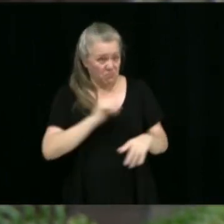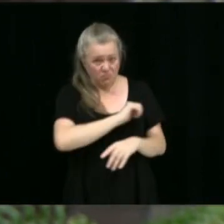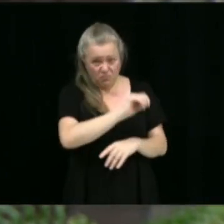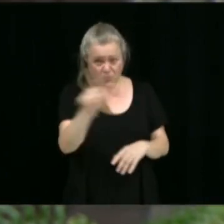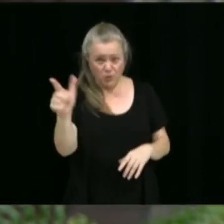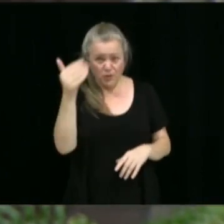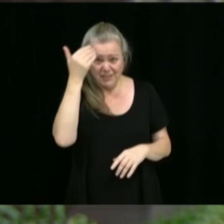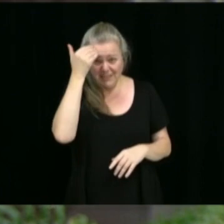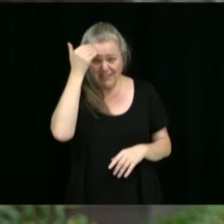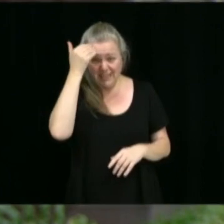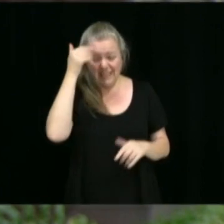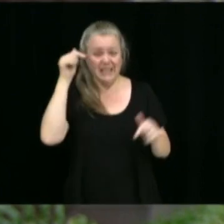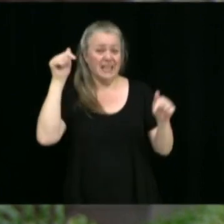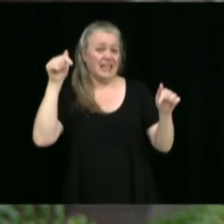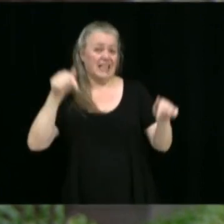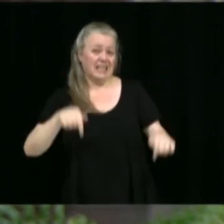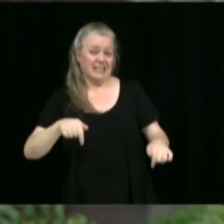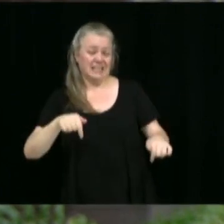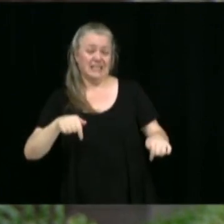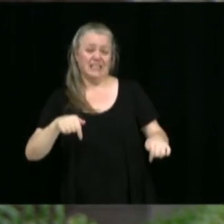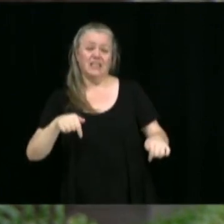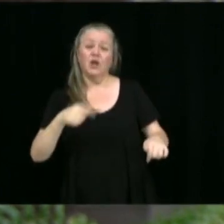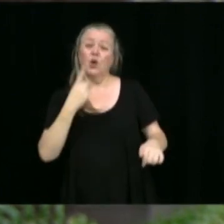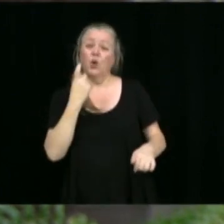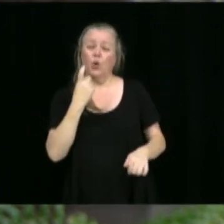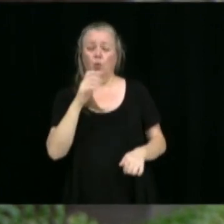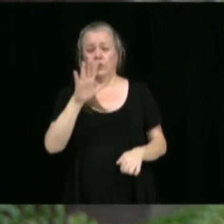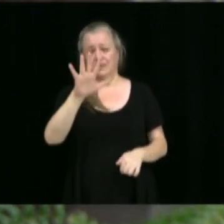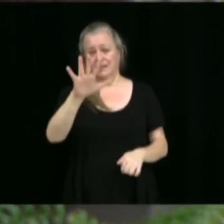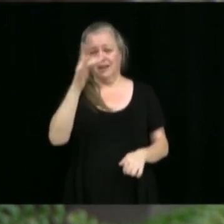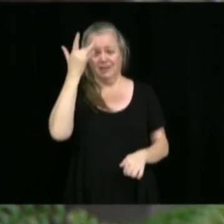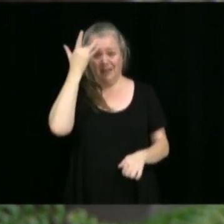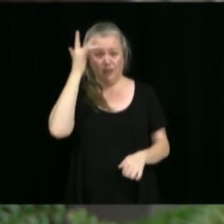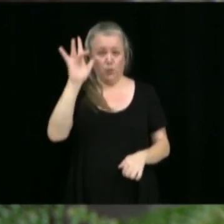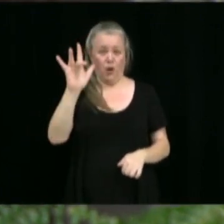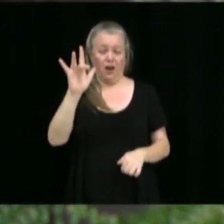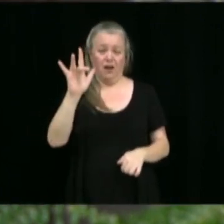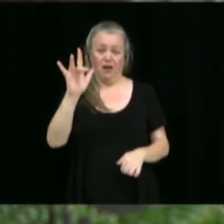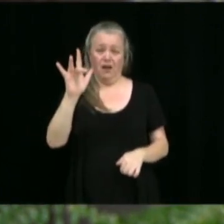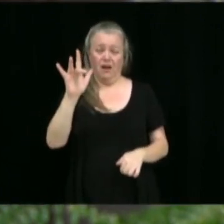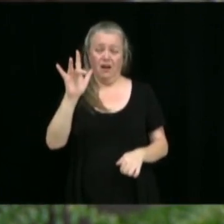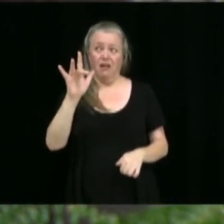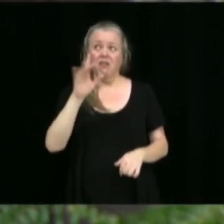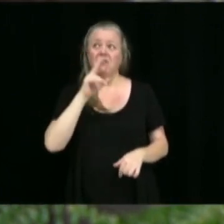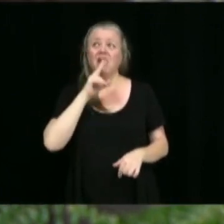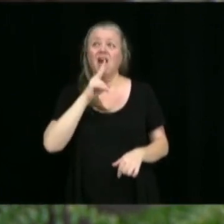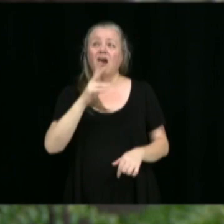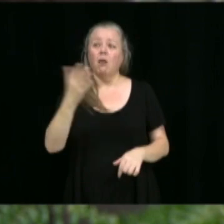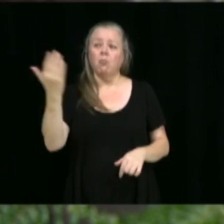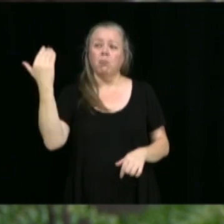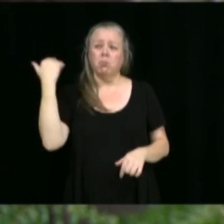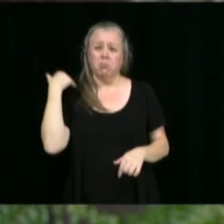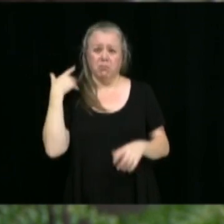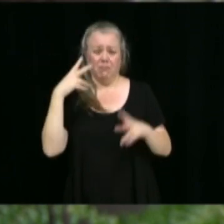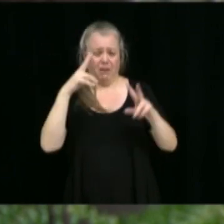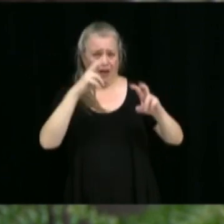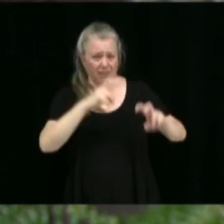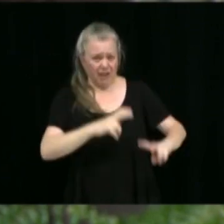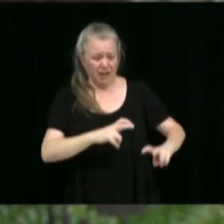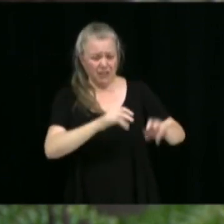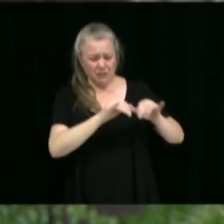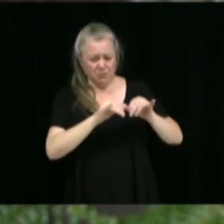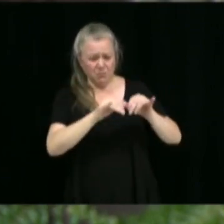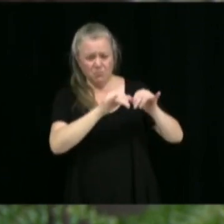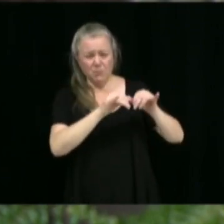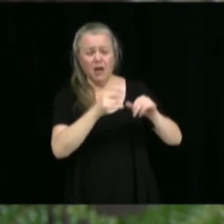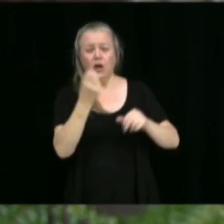sait. À Victoriaville, on a une eau 5 étoiles. Elle est reconnue, a été cotée, analysée. Pour